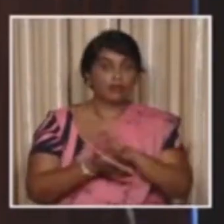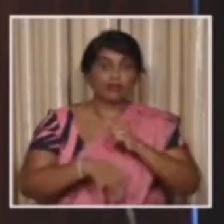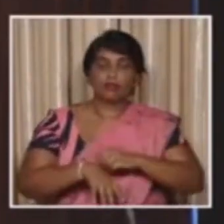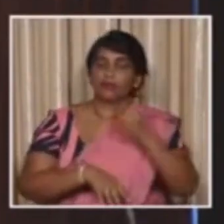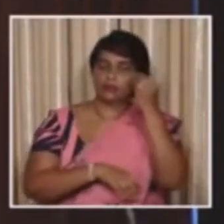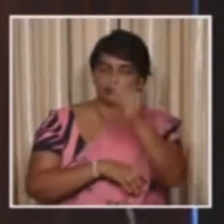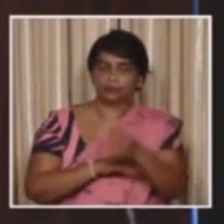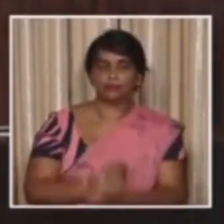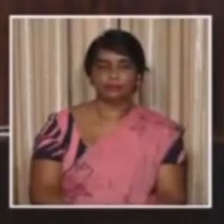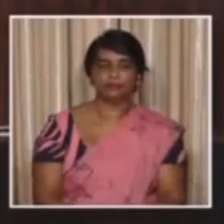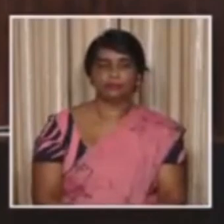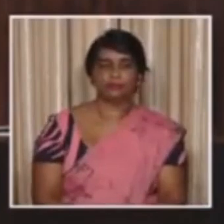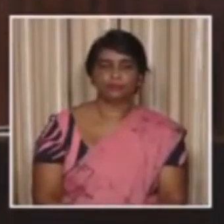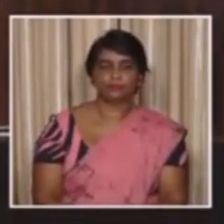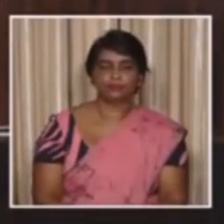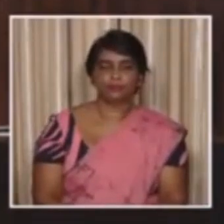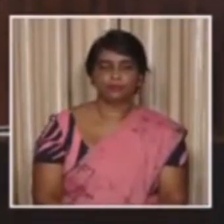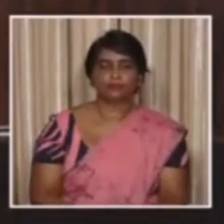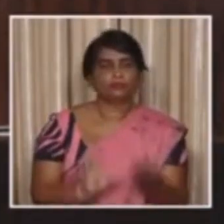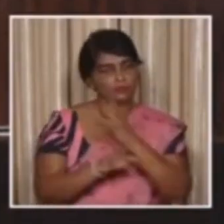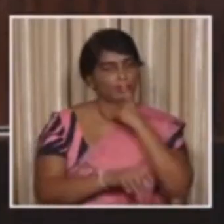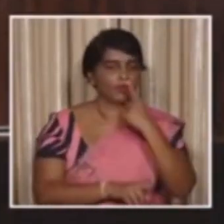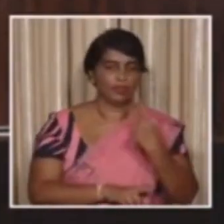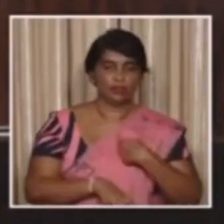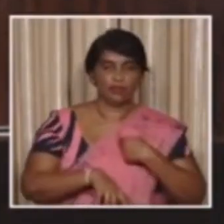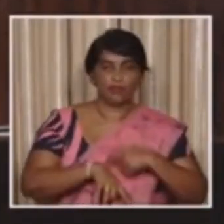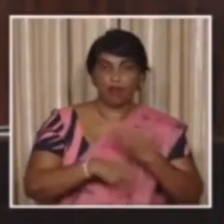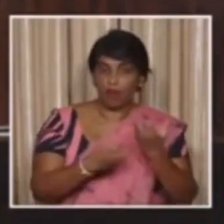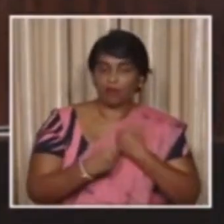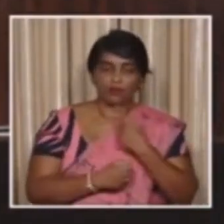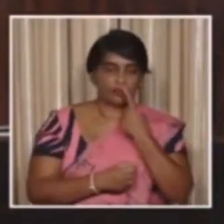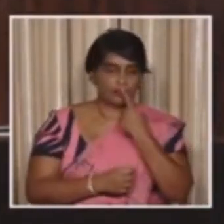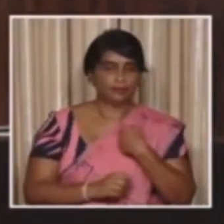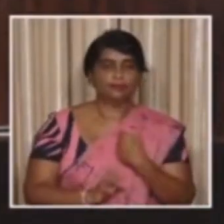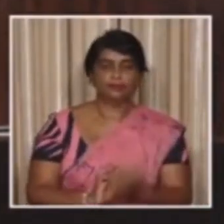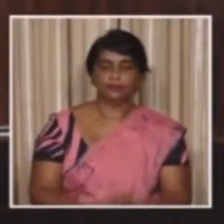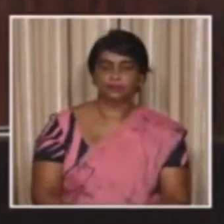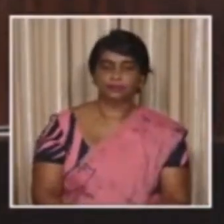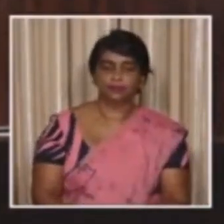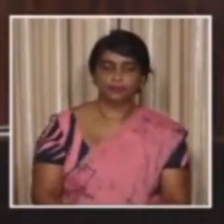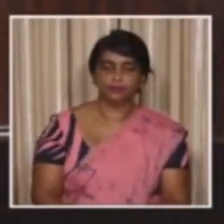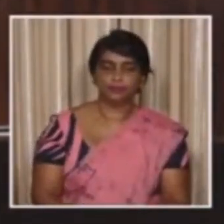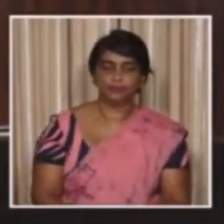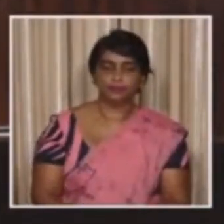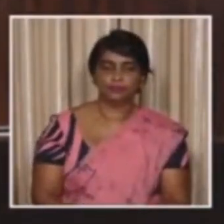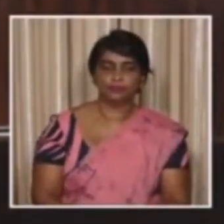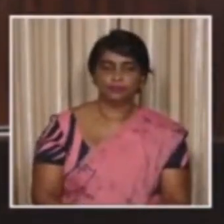දෙන්න වෙලාව මට කලින් දන්වන්න ඔබතුමාලට අවශ්‍ය වෙලාව අවශ්‍ය වෙලා